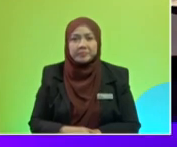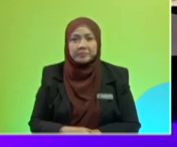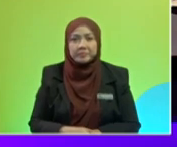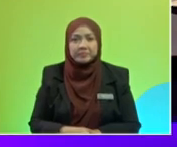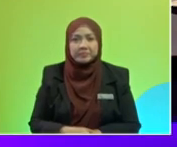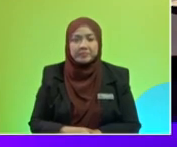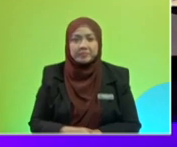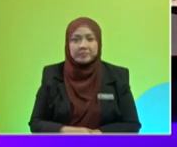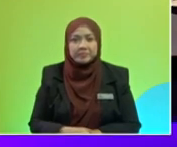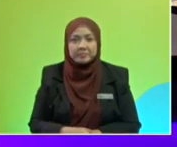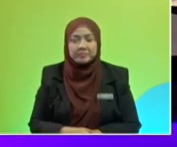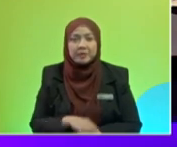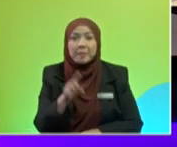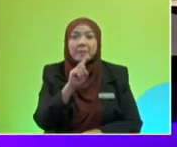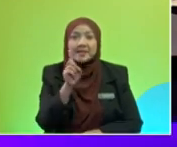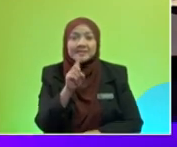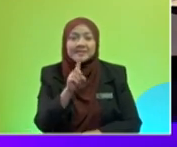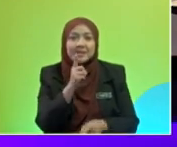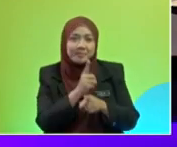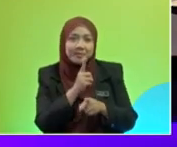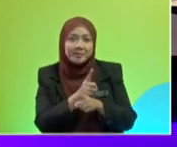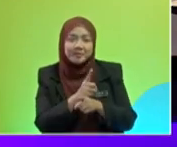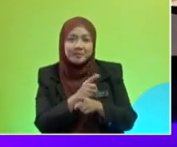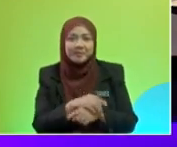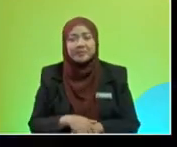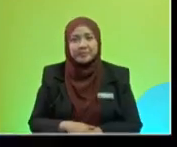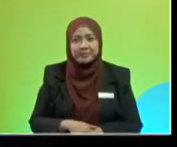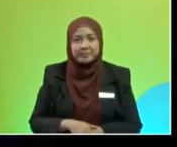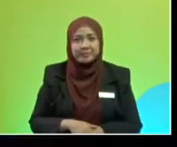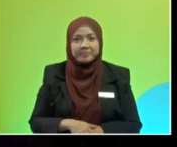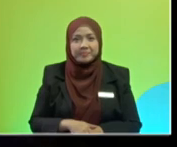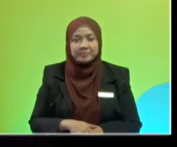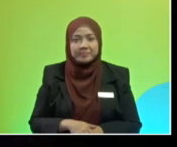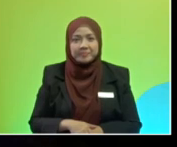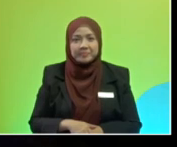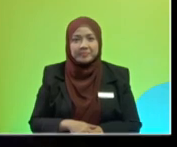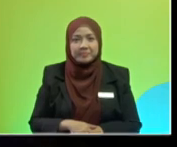gambaran yang betul oke kita lihat